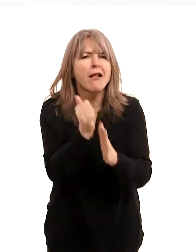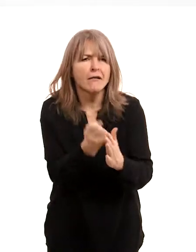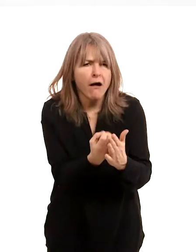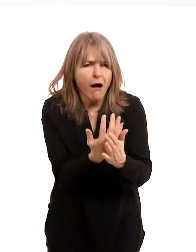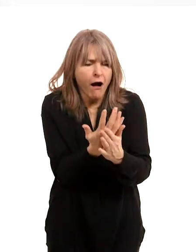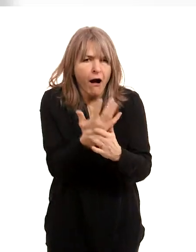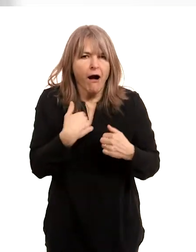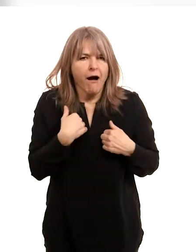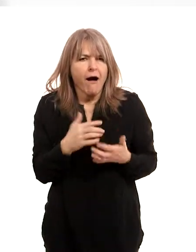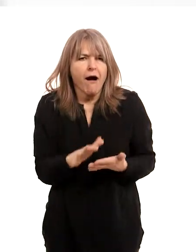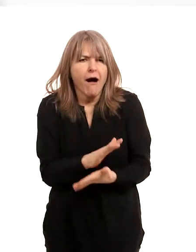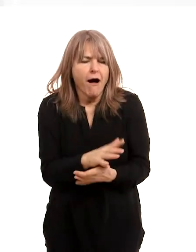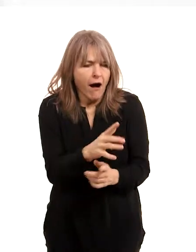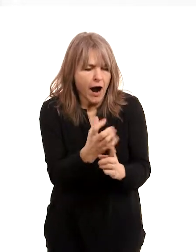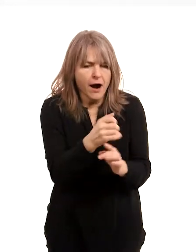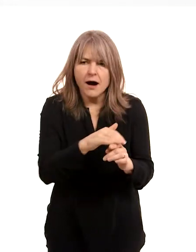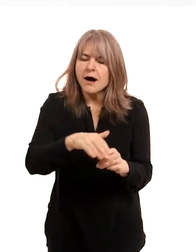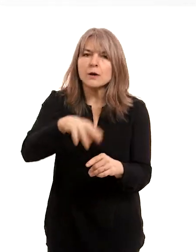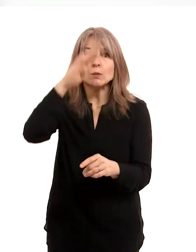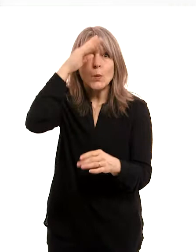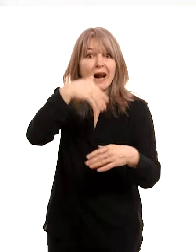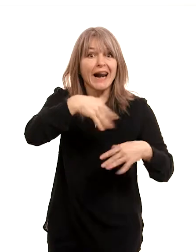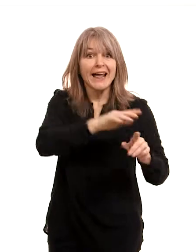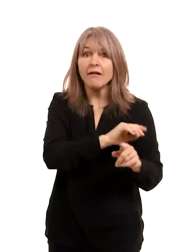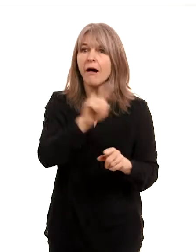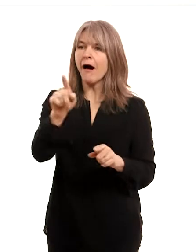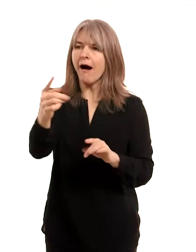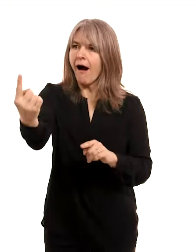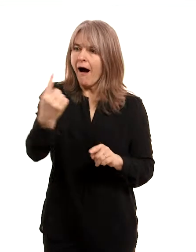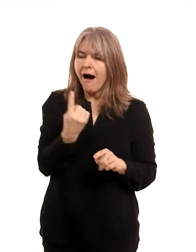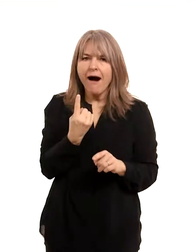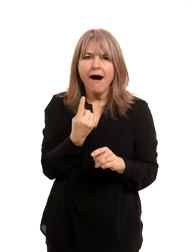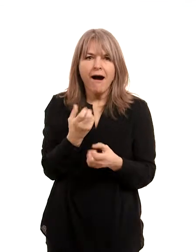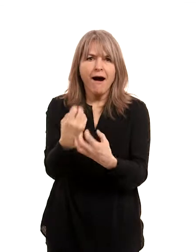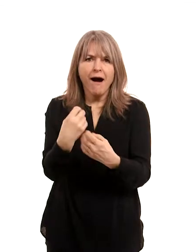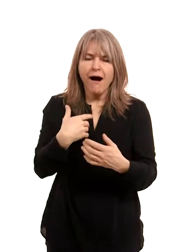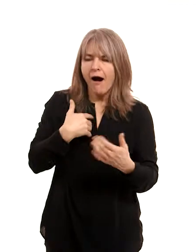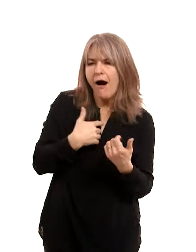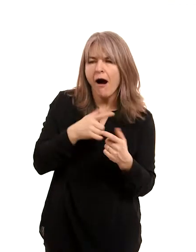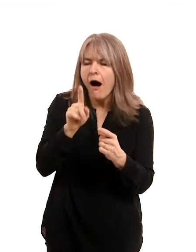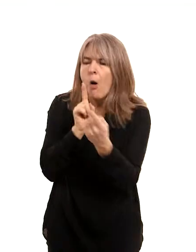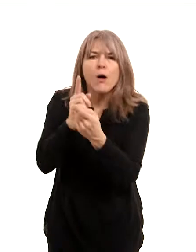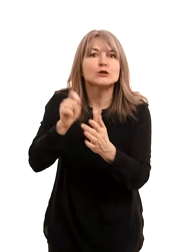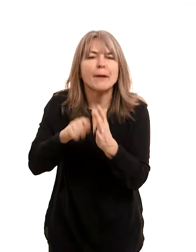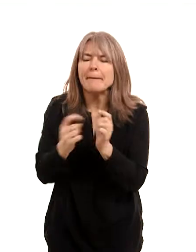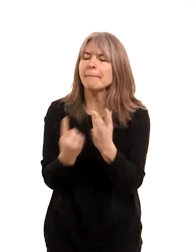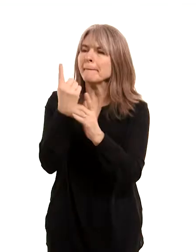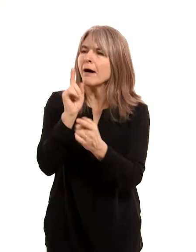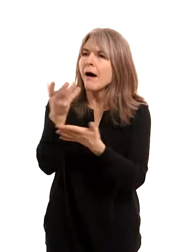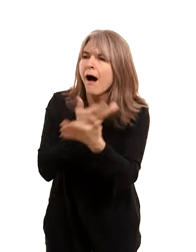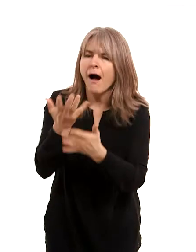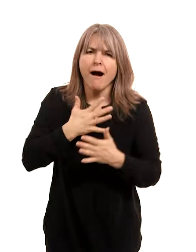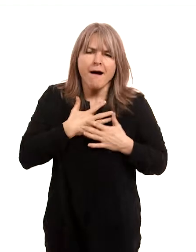fewn i ddeud o dwi'n gwneud hyn rwan, neu pan dwi'n gweld nhw allan yn siopa. Dwi'n gwybod bod fi eisiau bod yn gweithio efo plant erioed ar ôl